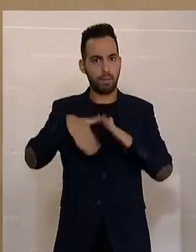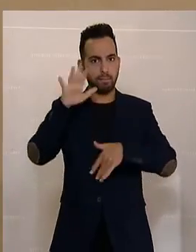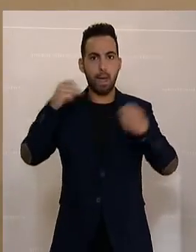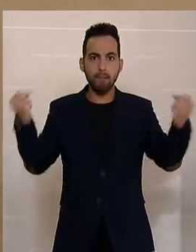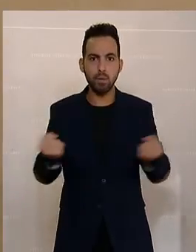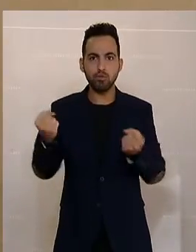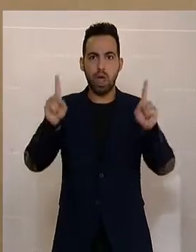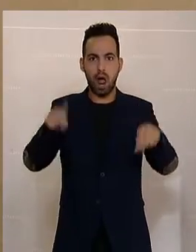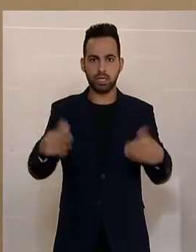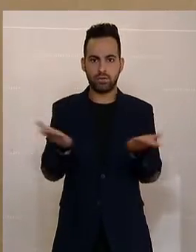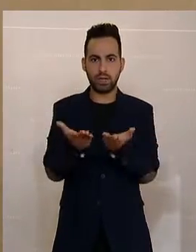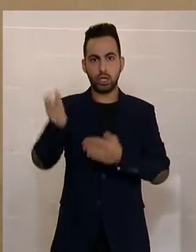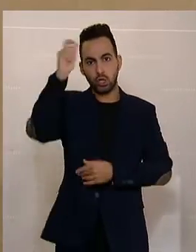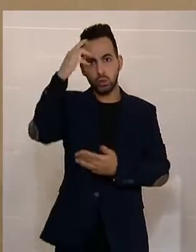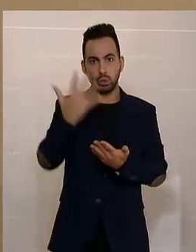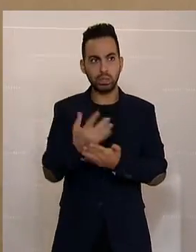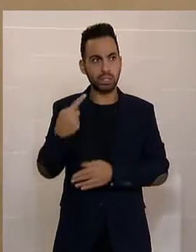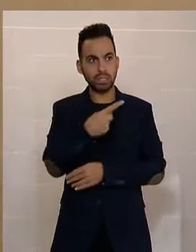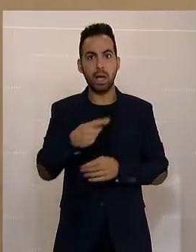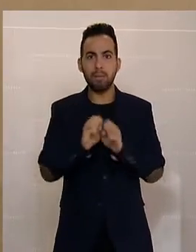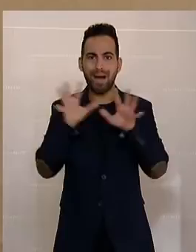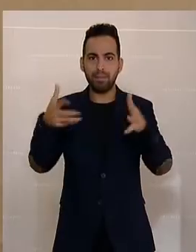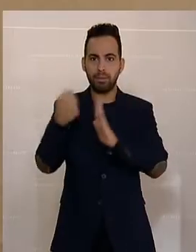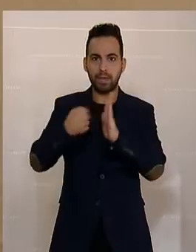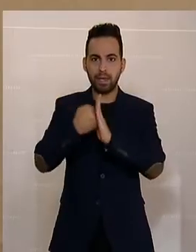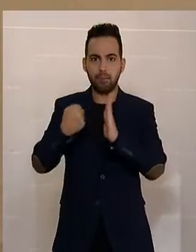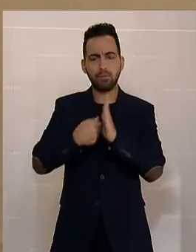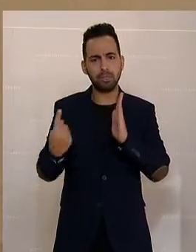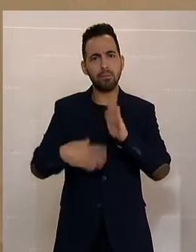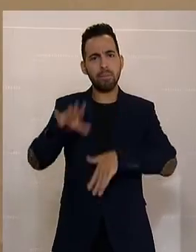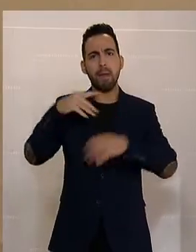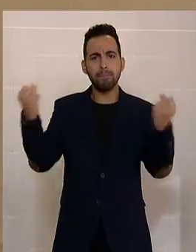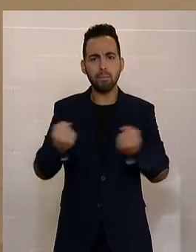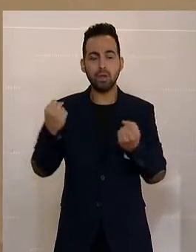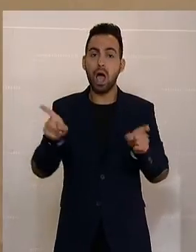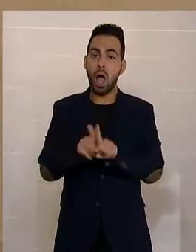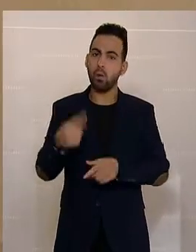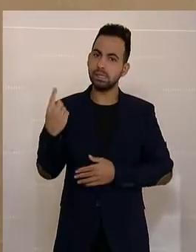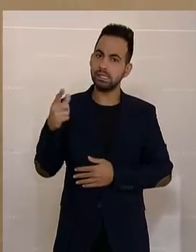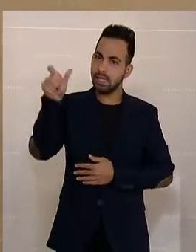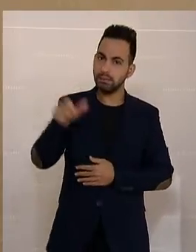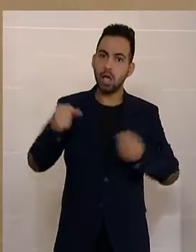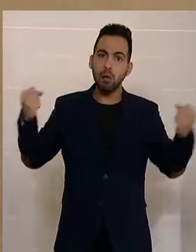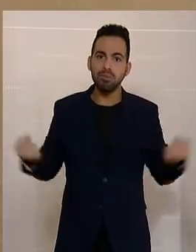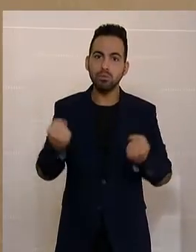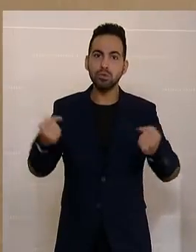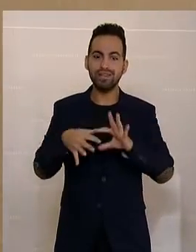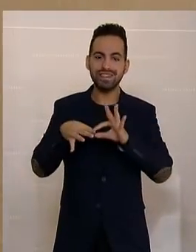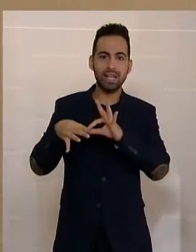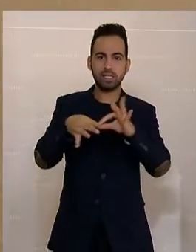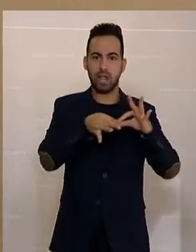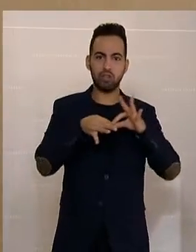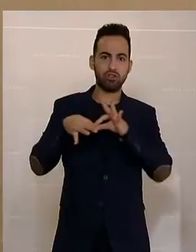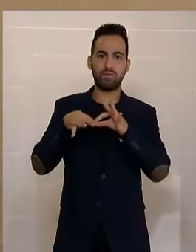Türkisen, die Pandemiebekämpfung in den Griff zu bekommen. Er bemüht sich auch, dass die Gesellschaft, dass die